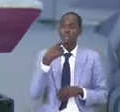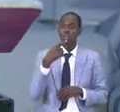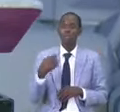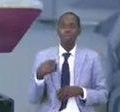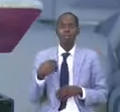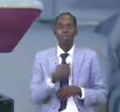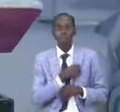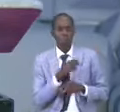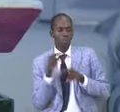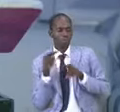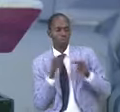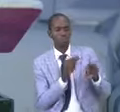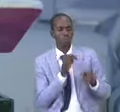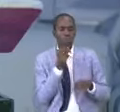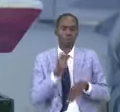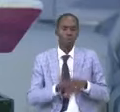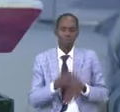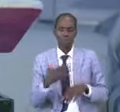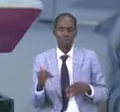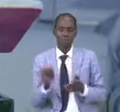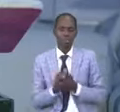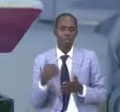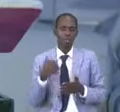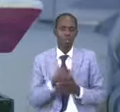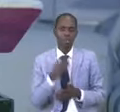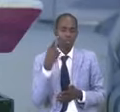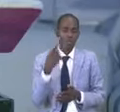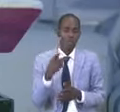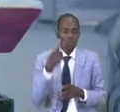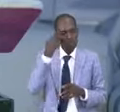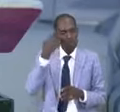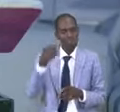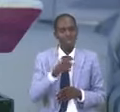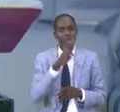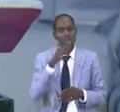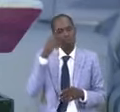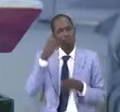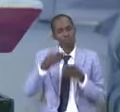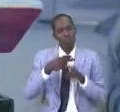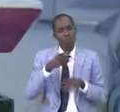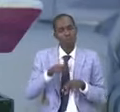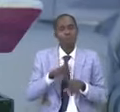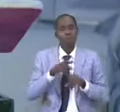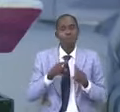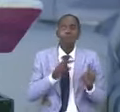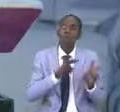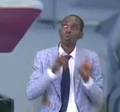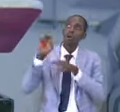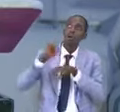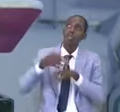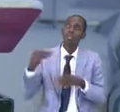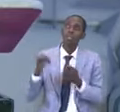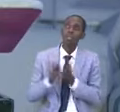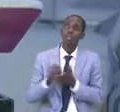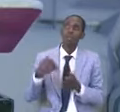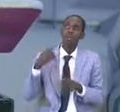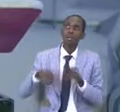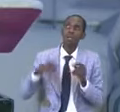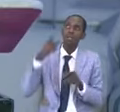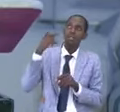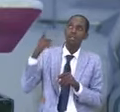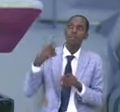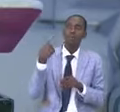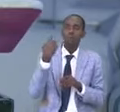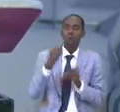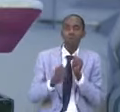parce qu'elles sont temporaires mais nous regardons aux choses invisibles les choses qui sont permises au ciel à partir